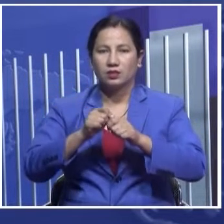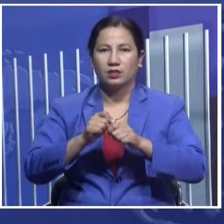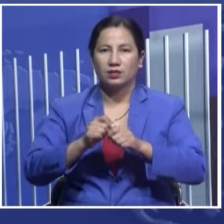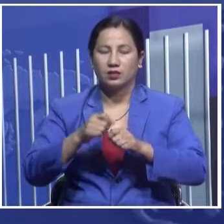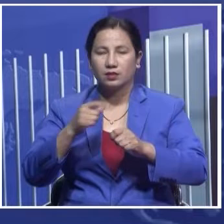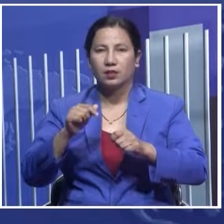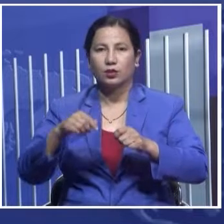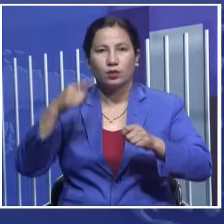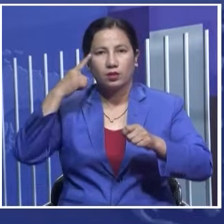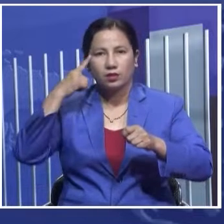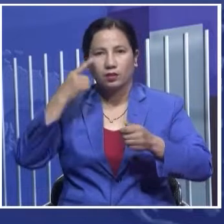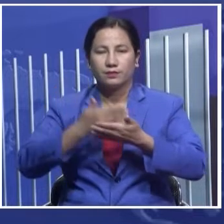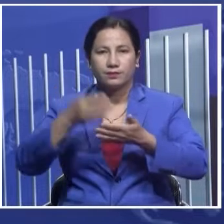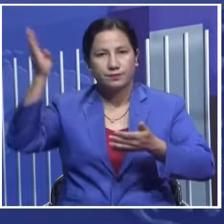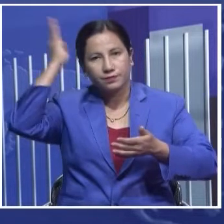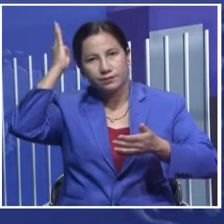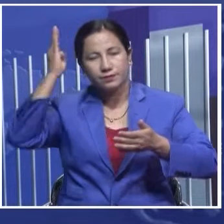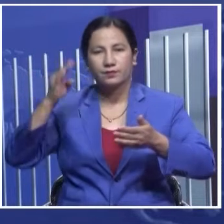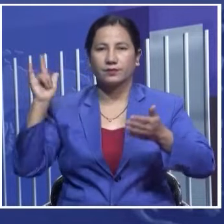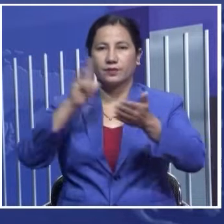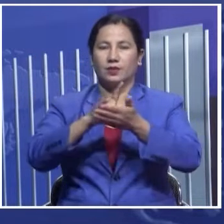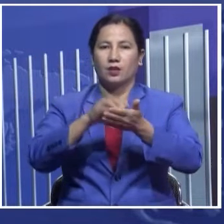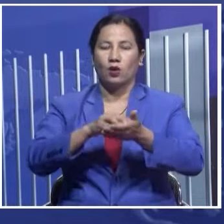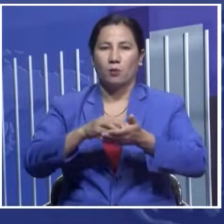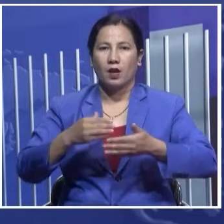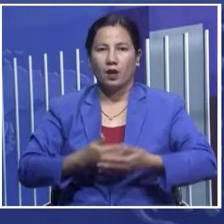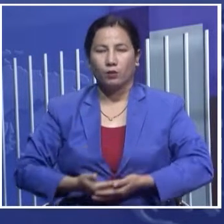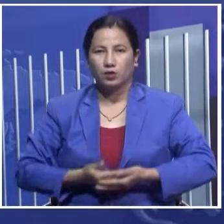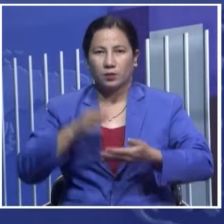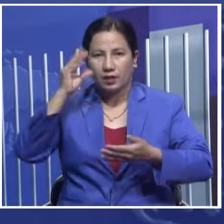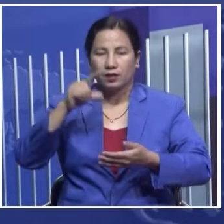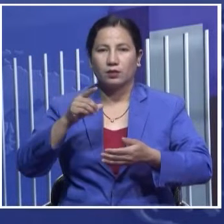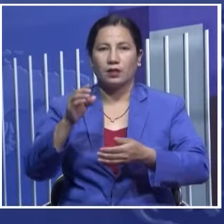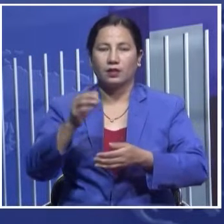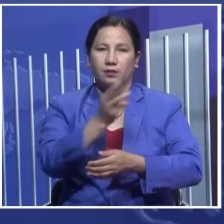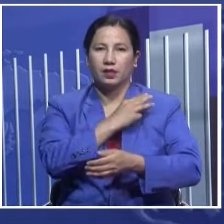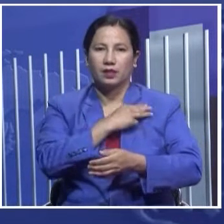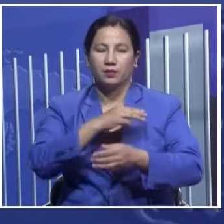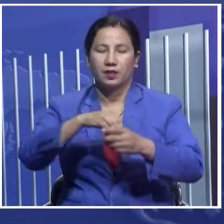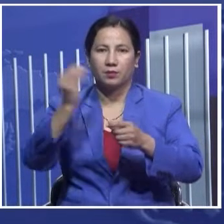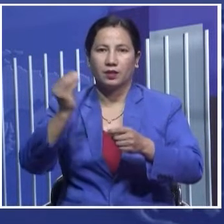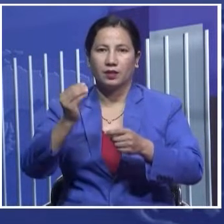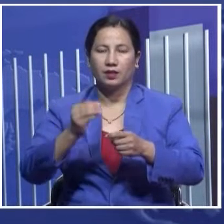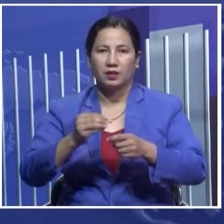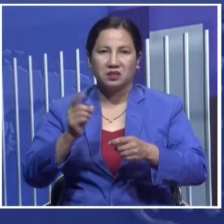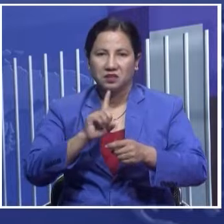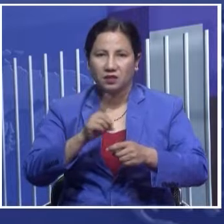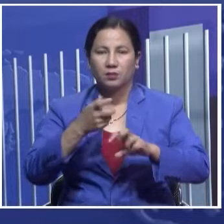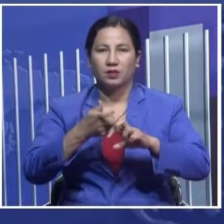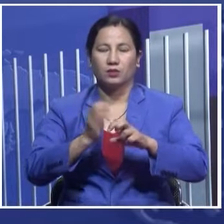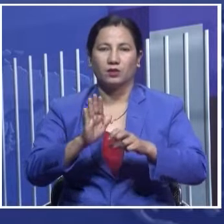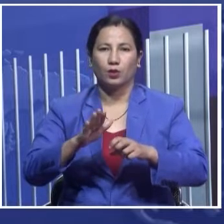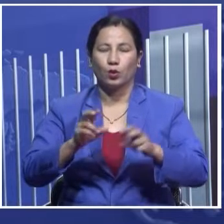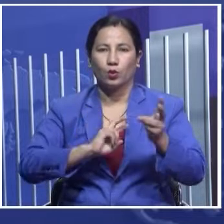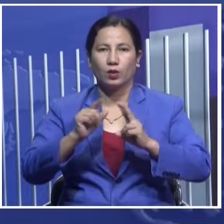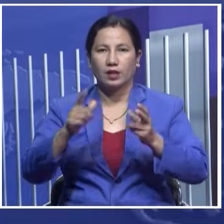छ। बुद्ध एयरले धनगढी विमानस्थलमा गत बुधबार राति भएको एउटा मानवताविहीन क्रूर काम गरेको छ। यो प्रसंग